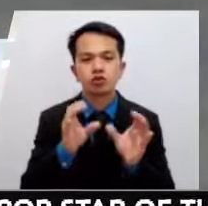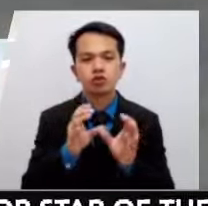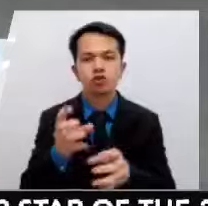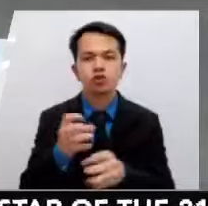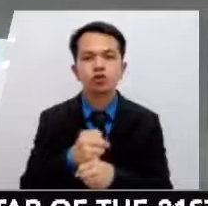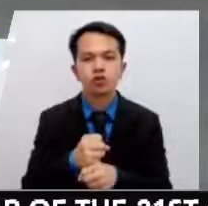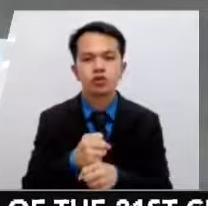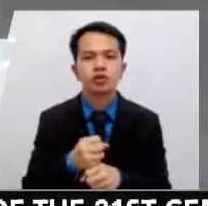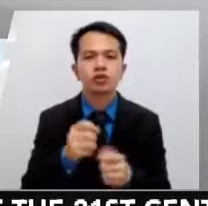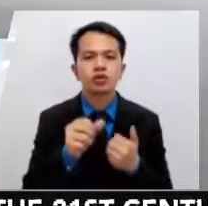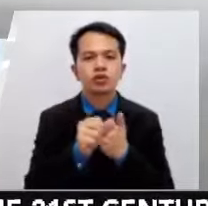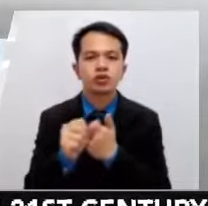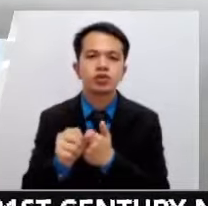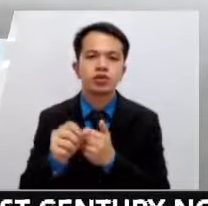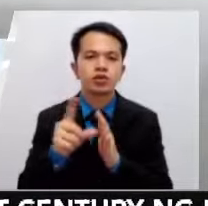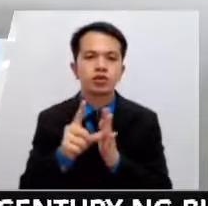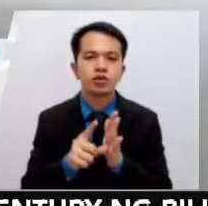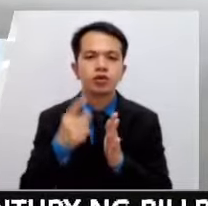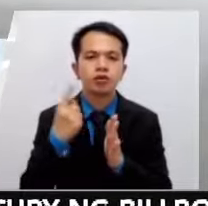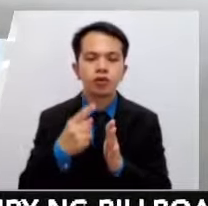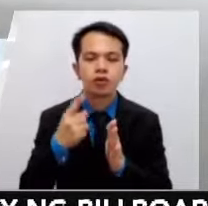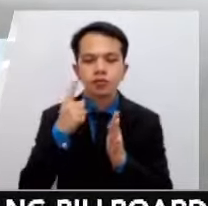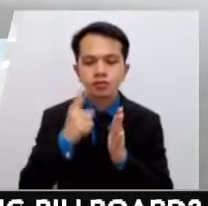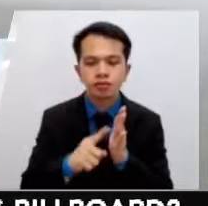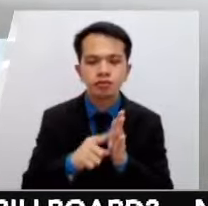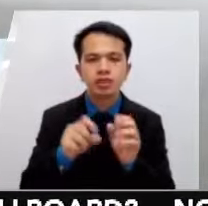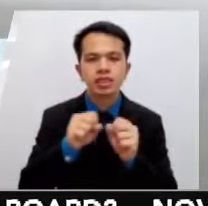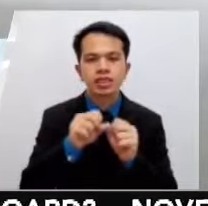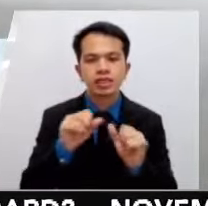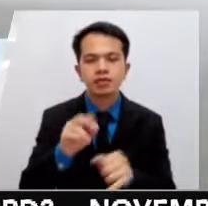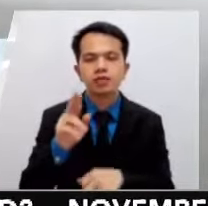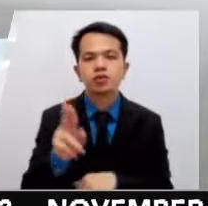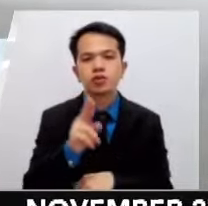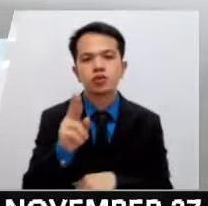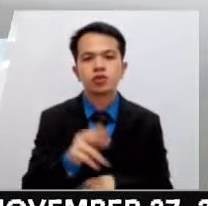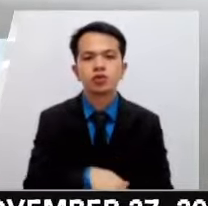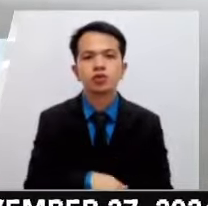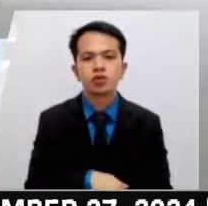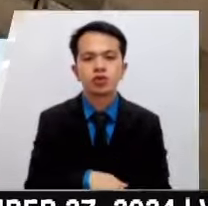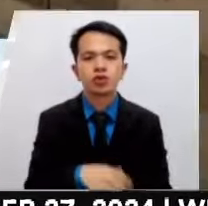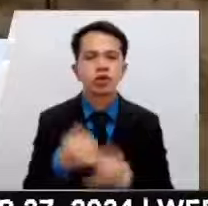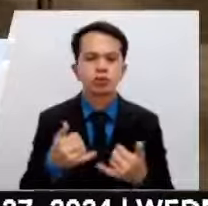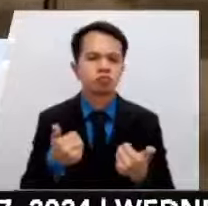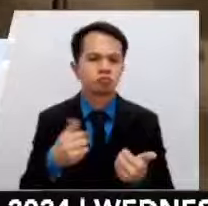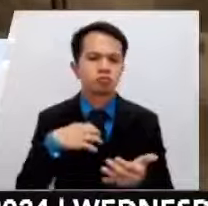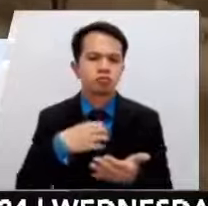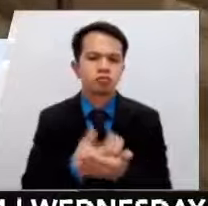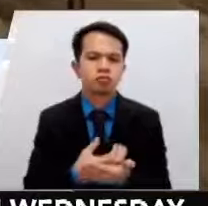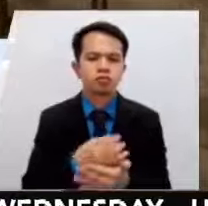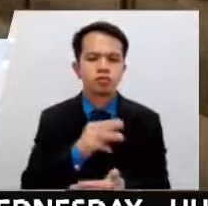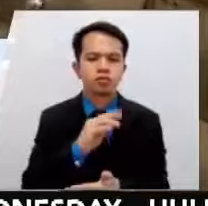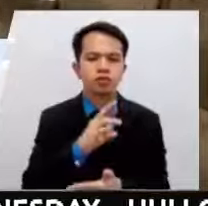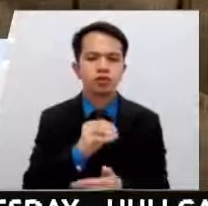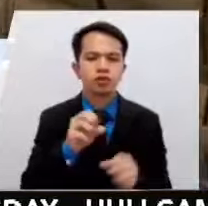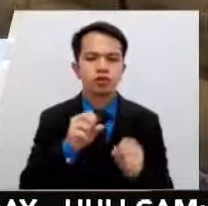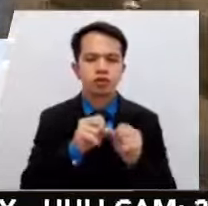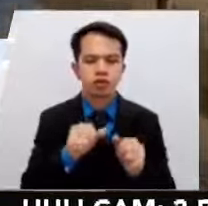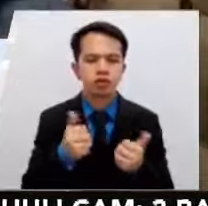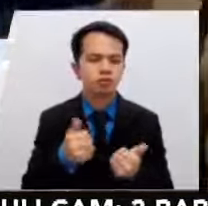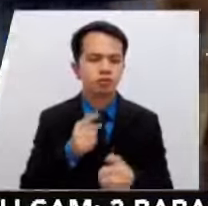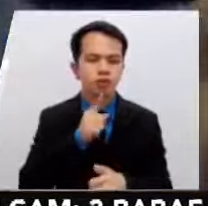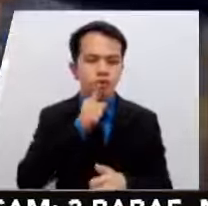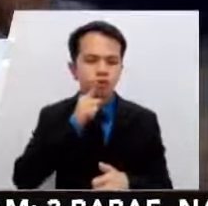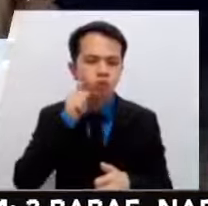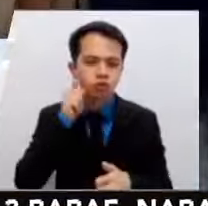alinsunod sa batas para matiyak na maayos ang systems na gagamitin. Kampante naman daw po ang Miro Systems na tatakbo ng maayos ang